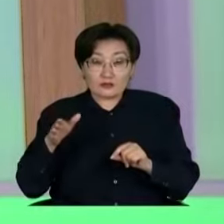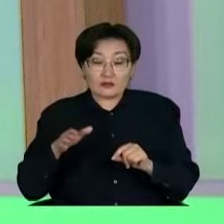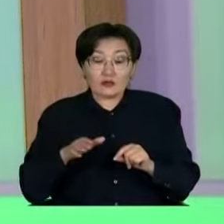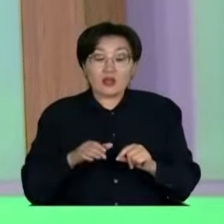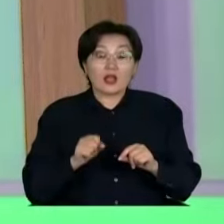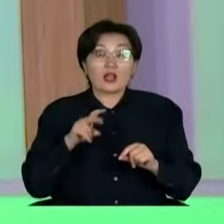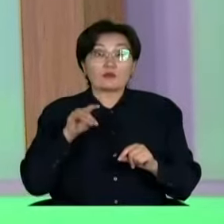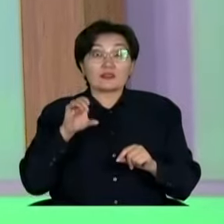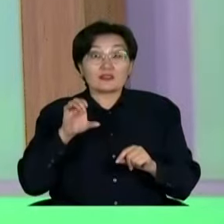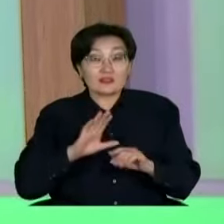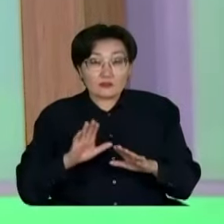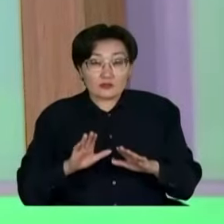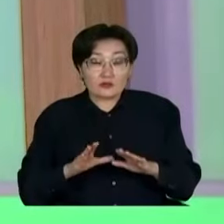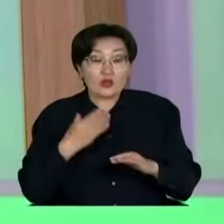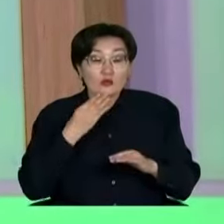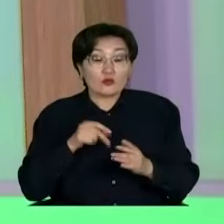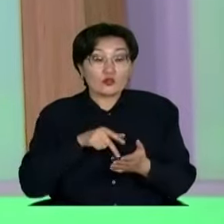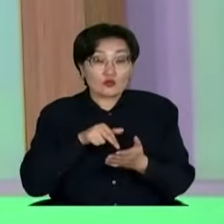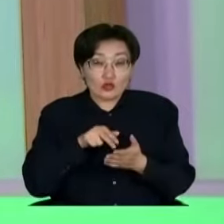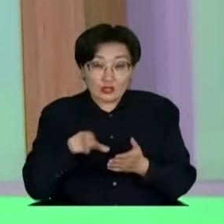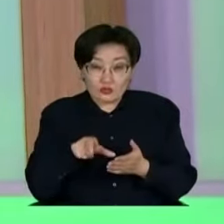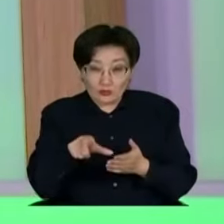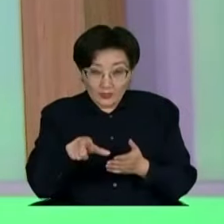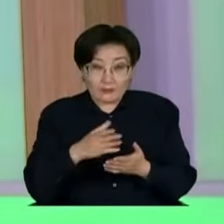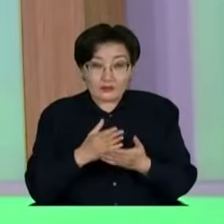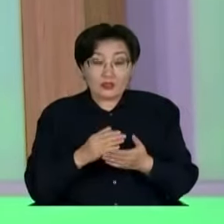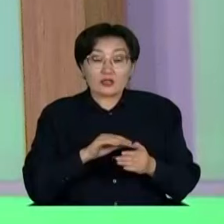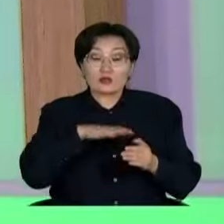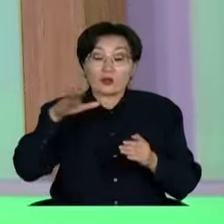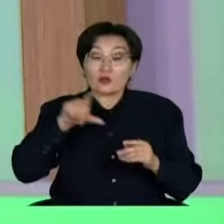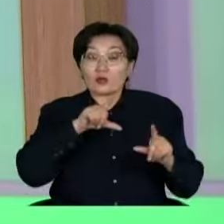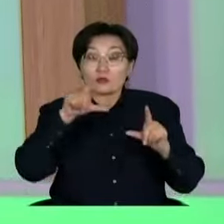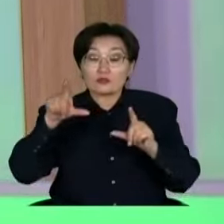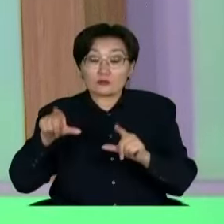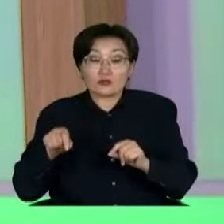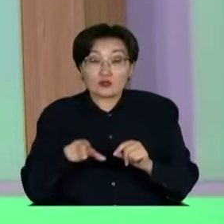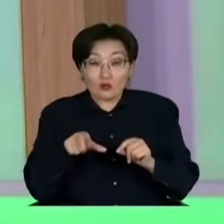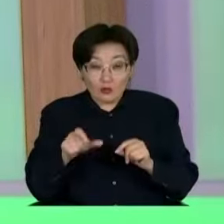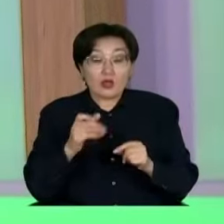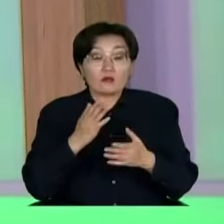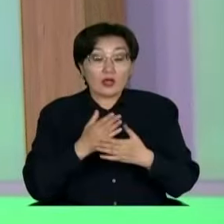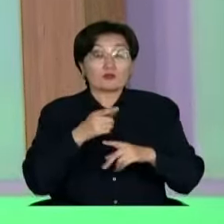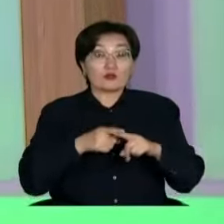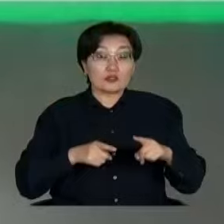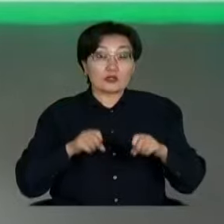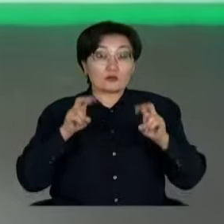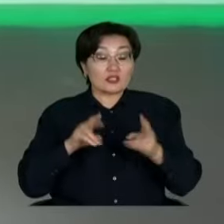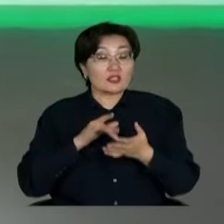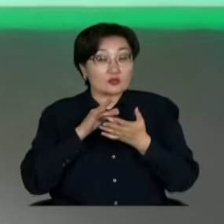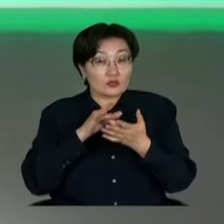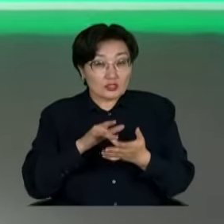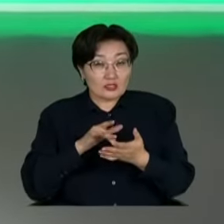альпинист емес. Бірақ белгілі бір өзінің жүретін жолдары бар ма жалпы тауға шығатындардың? Белгілі жолдар болып бөлінеді бізде, иә. Арнайы туристерге